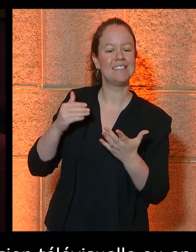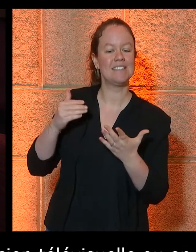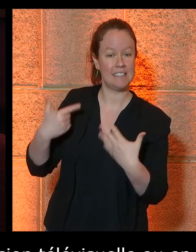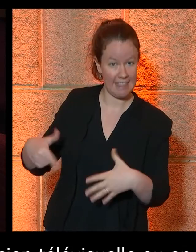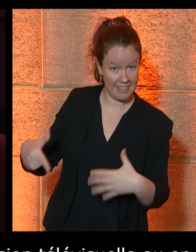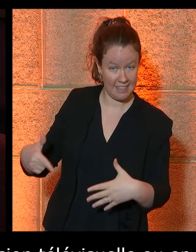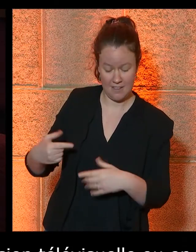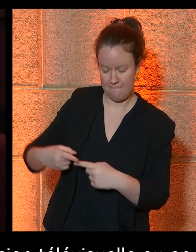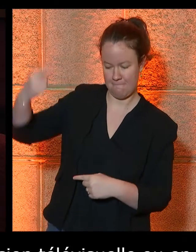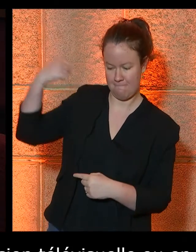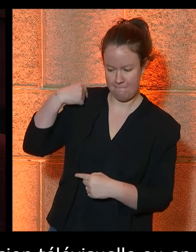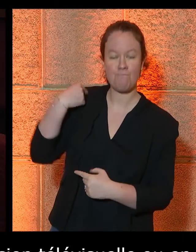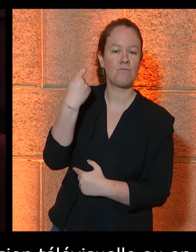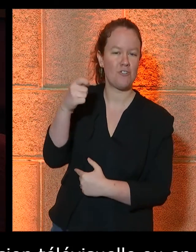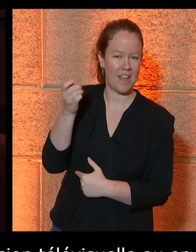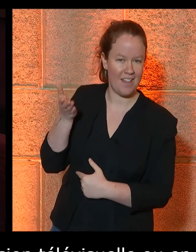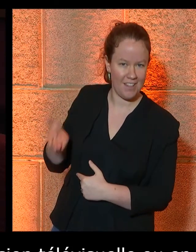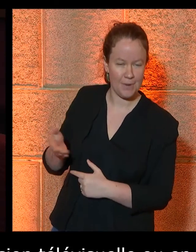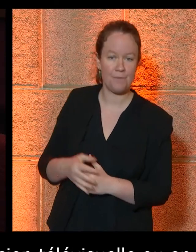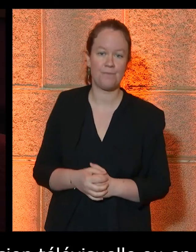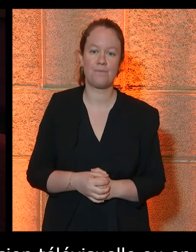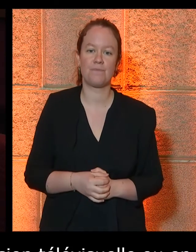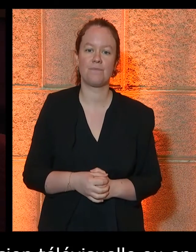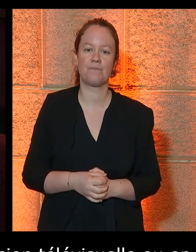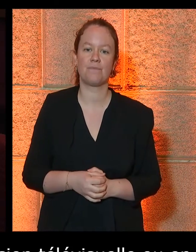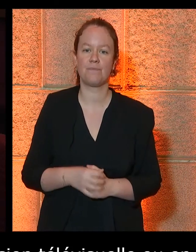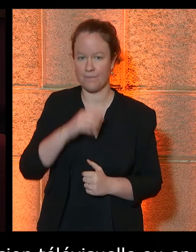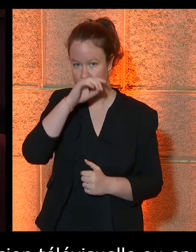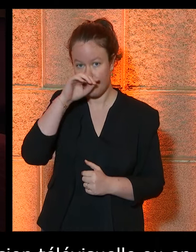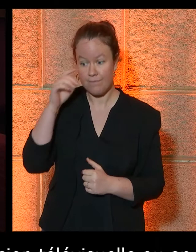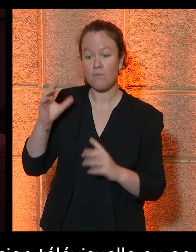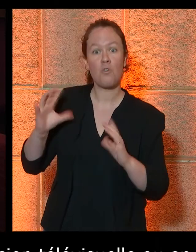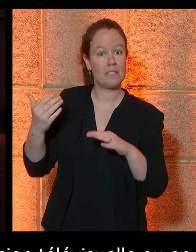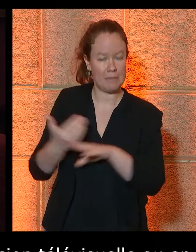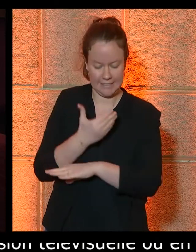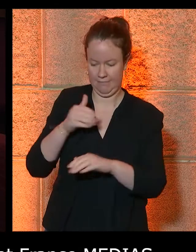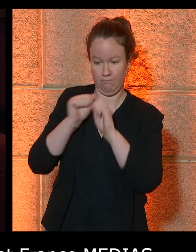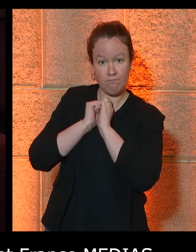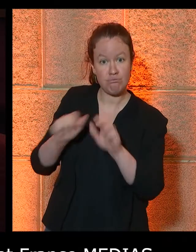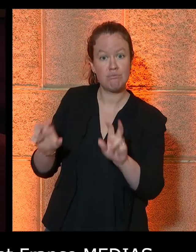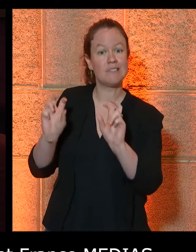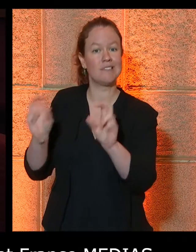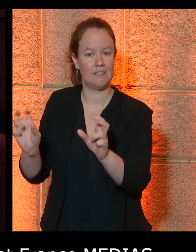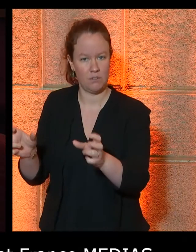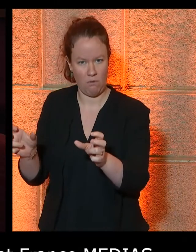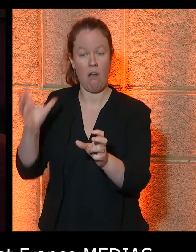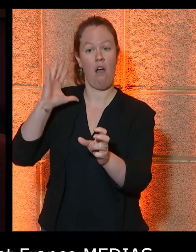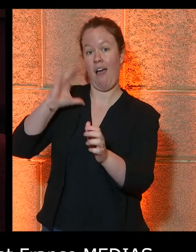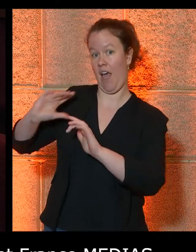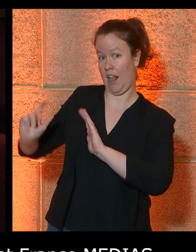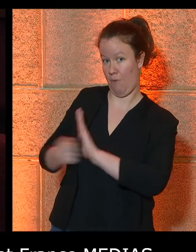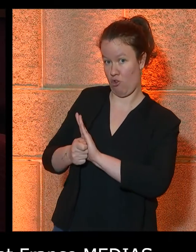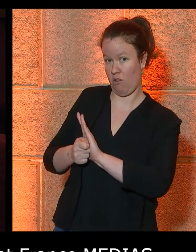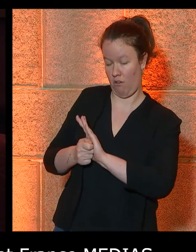la présidentielle de 2017, s'agissant de la diffusion télévisuelle, les candidats avaient